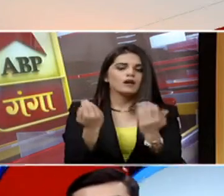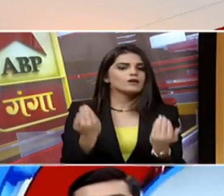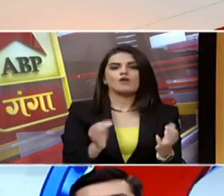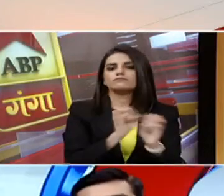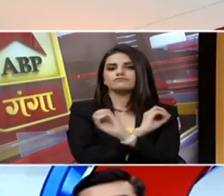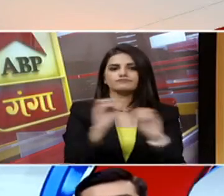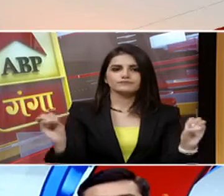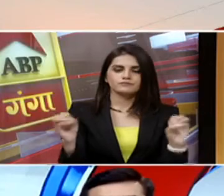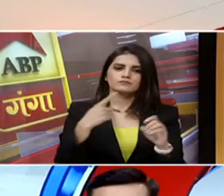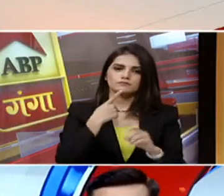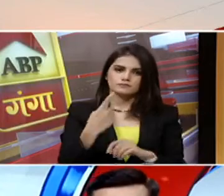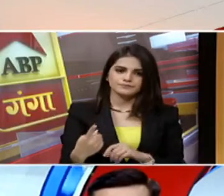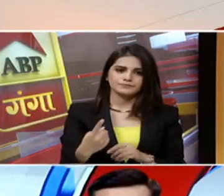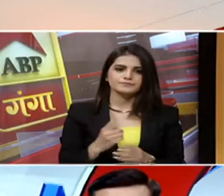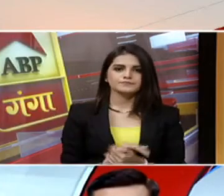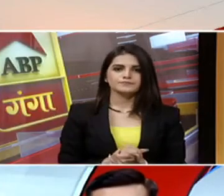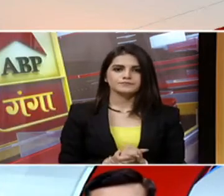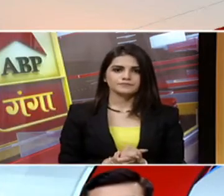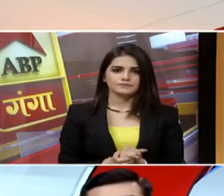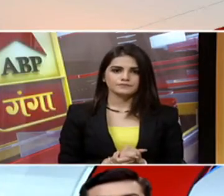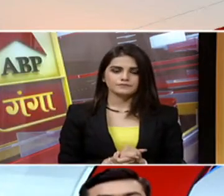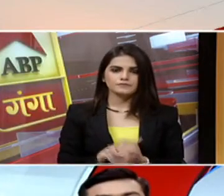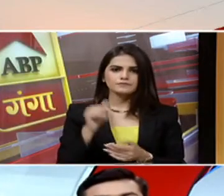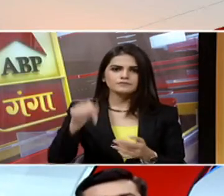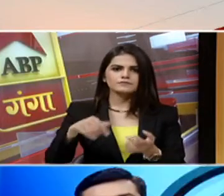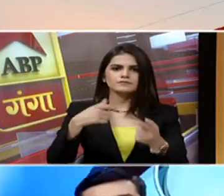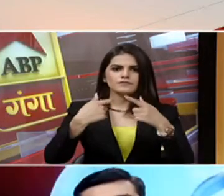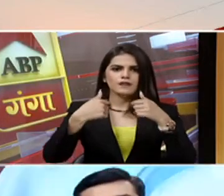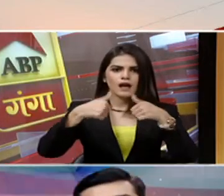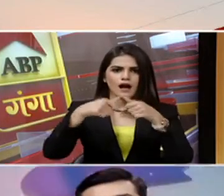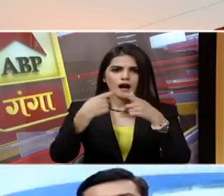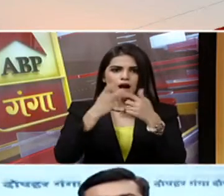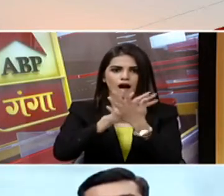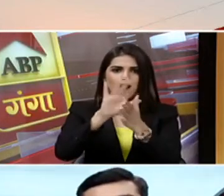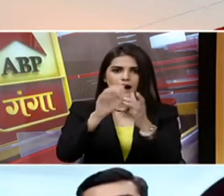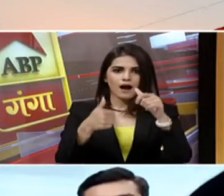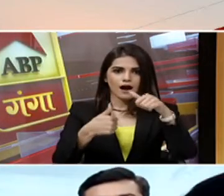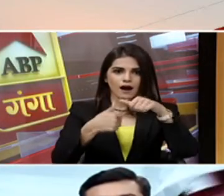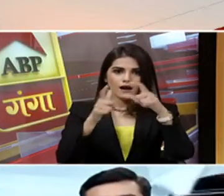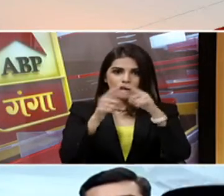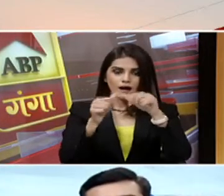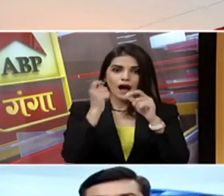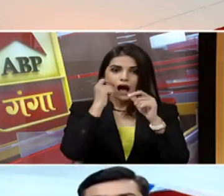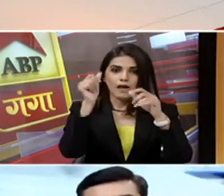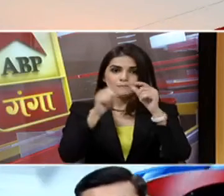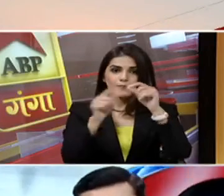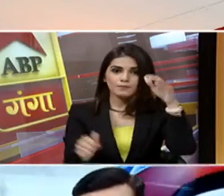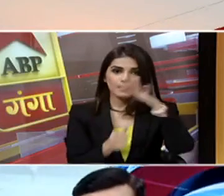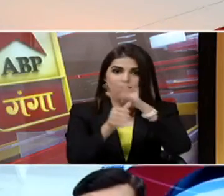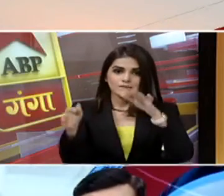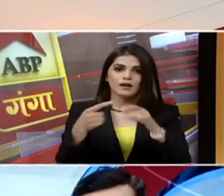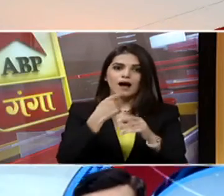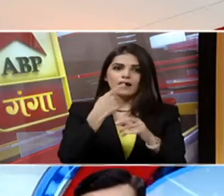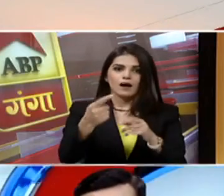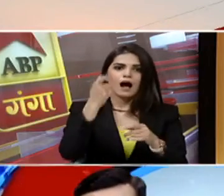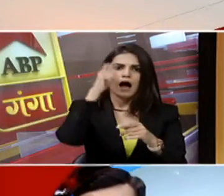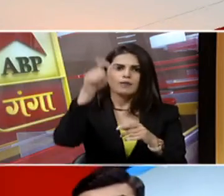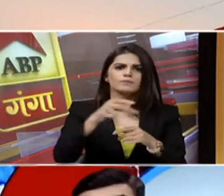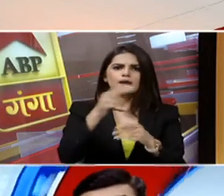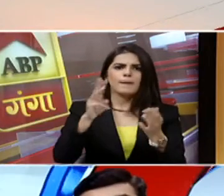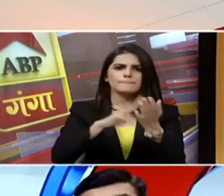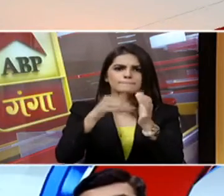नहीं करने की बात कही गई है का अखाड़ा परिषद के अध्यक्ष महंत नरेंद्र गिरि ने कहा